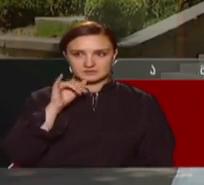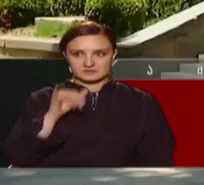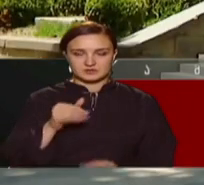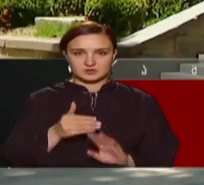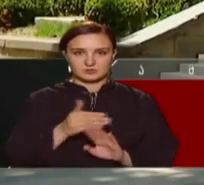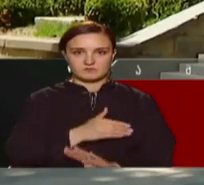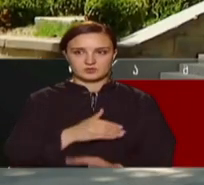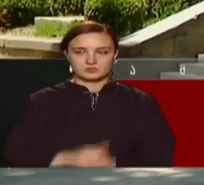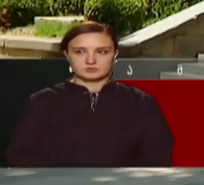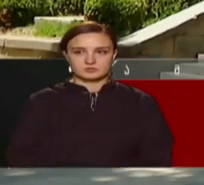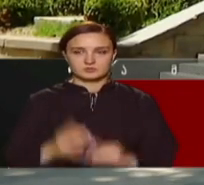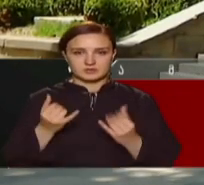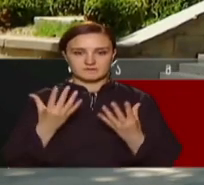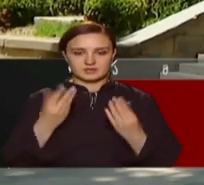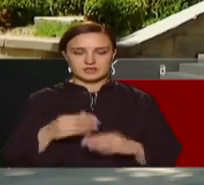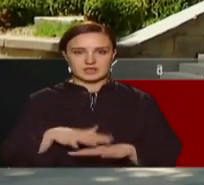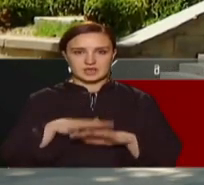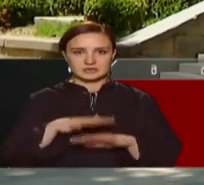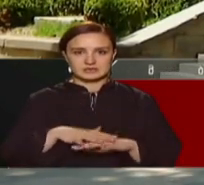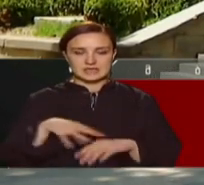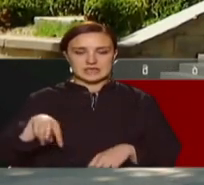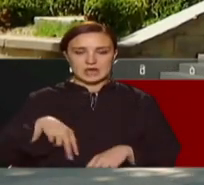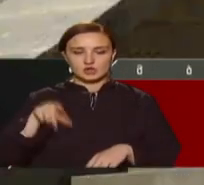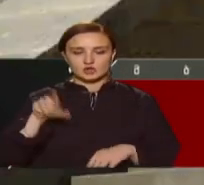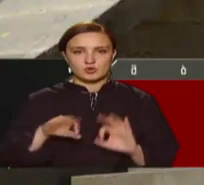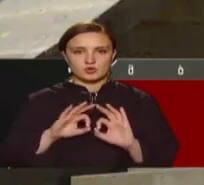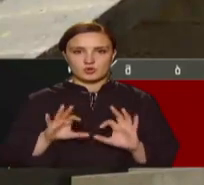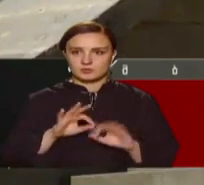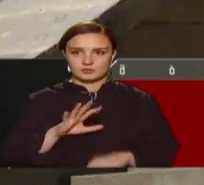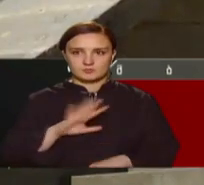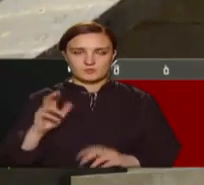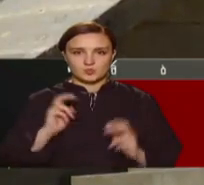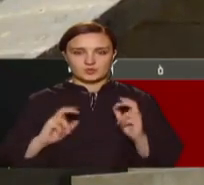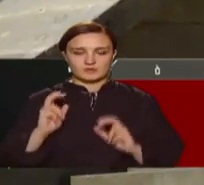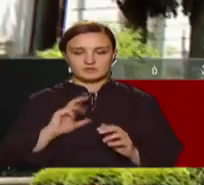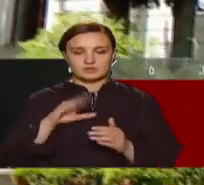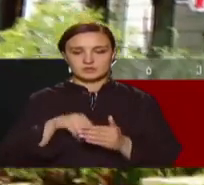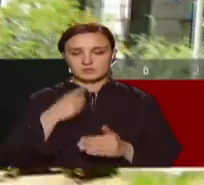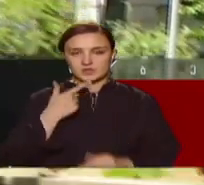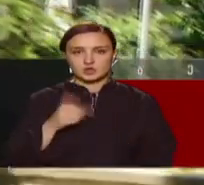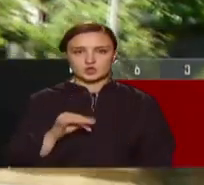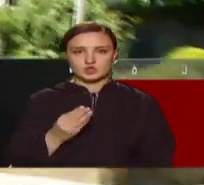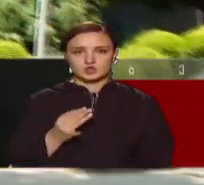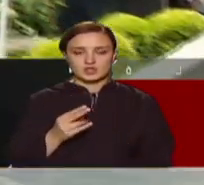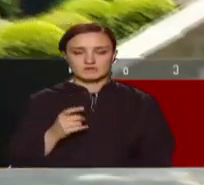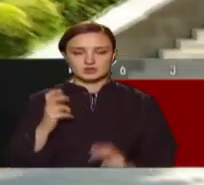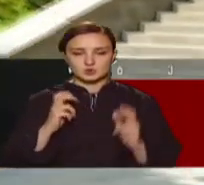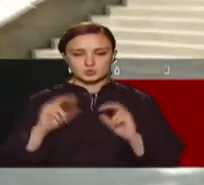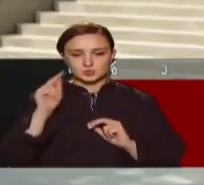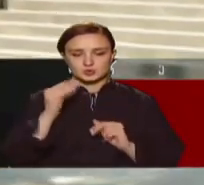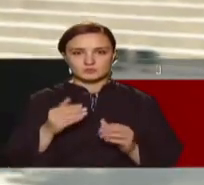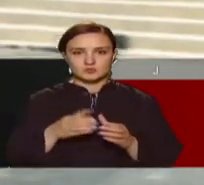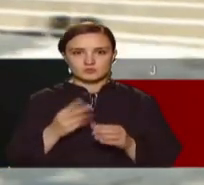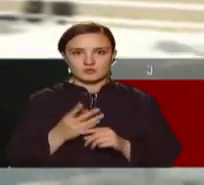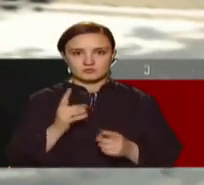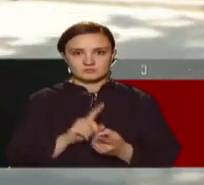ჩამორჩებოდით. დღევანდელ აქციაზე რექტორს კომენტარი არ გაუკეთებია. უნივერსიტეტში ამბობენ, რომ გიორგი შარვაშიძე სტუდენტების ამ ჯგუფს უკვე